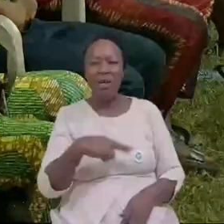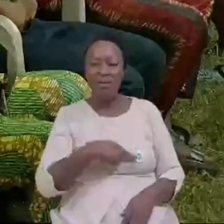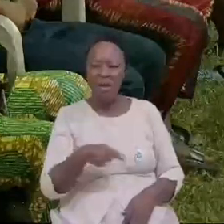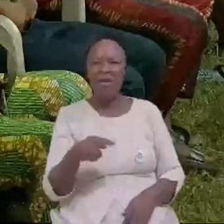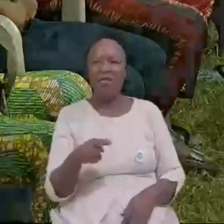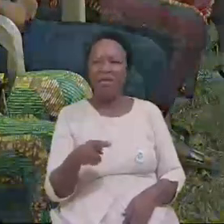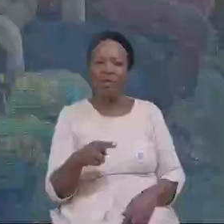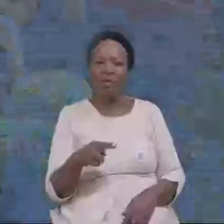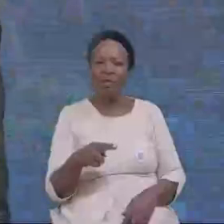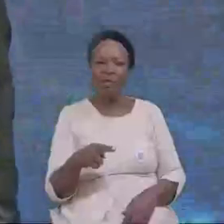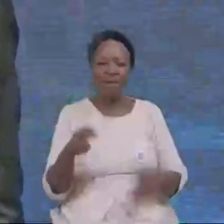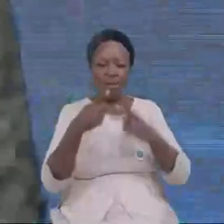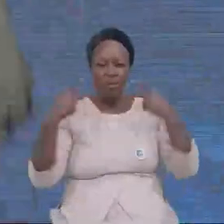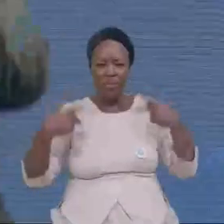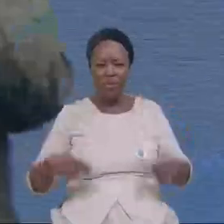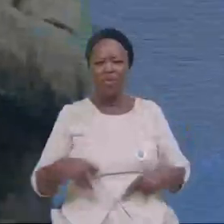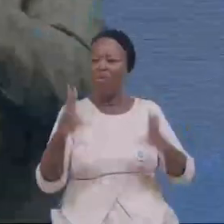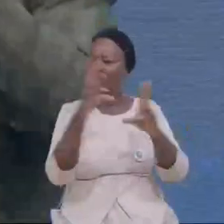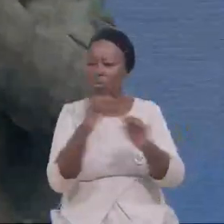Un prêtre religieux, non!